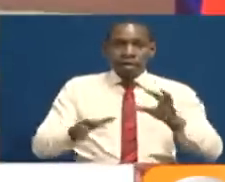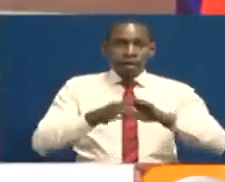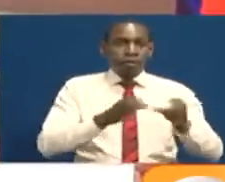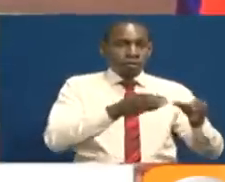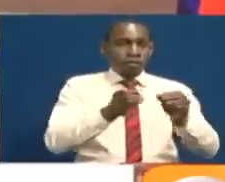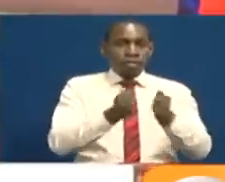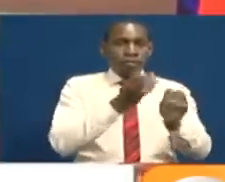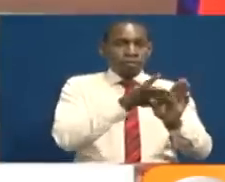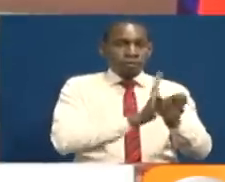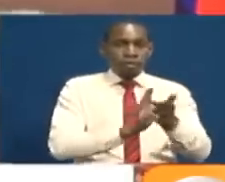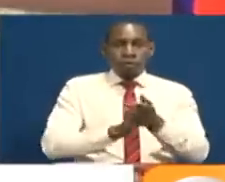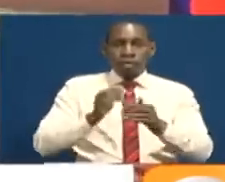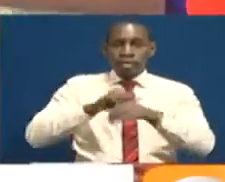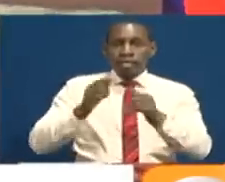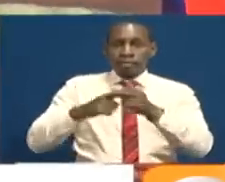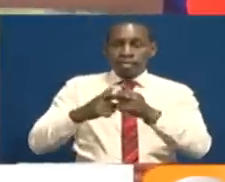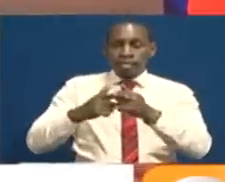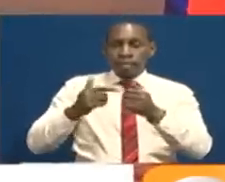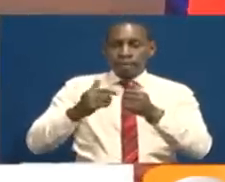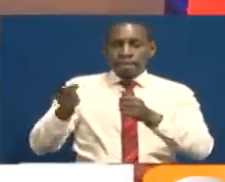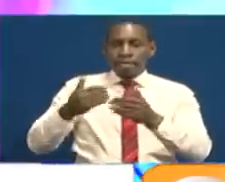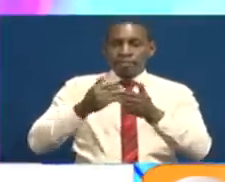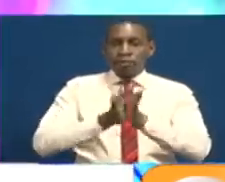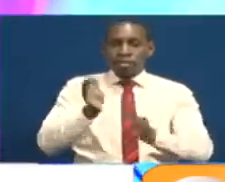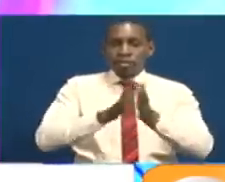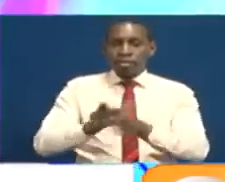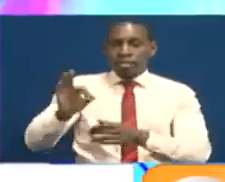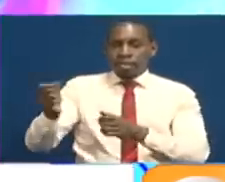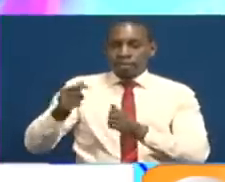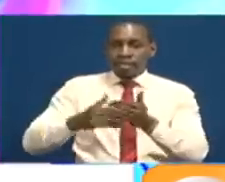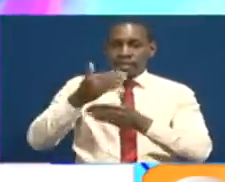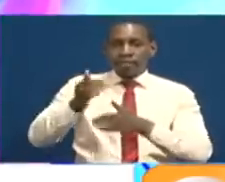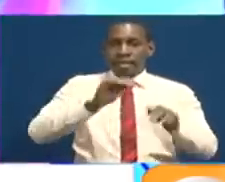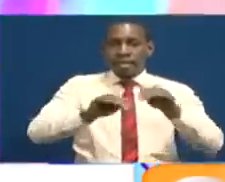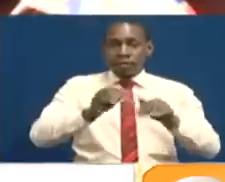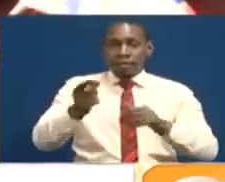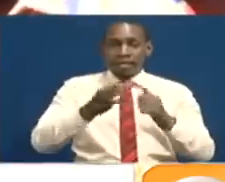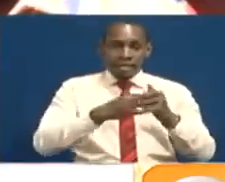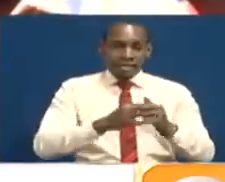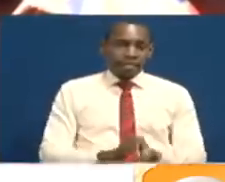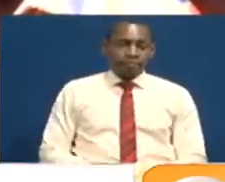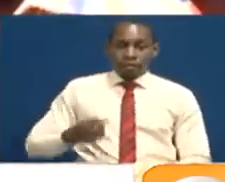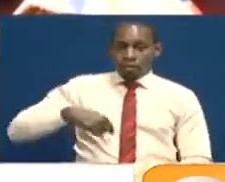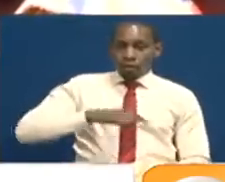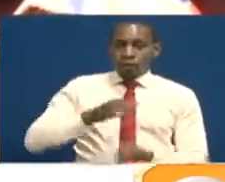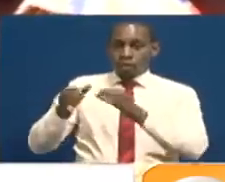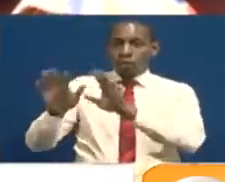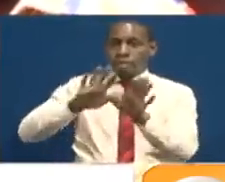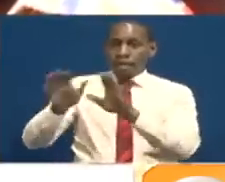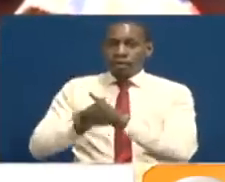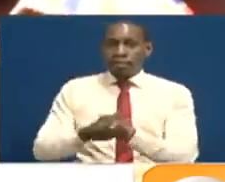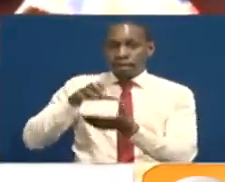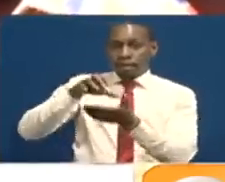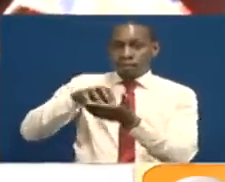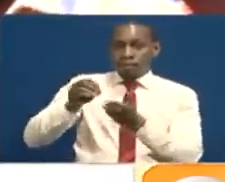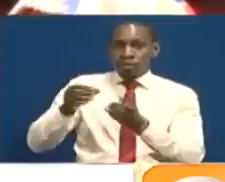tanzu kuondoka miezi sita kabla ya uchaguzi mkuu au miezi mitatu baada ya mchuano wa mwezi Agosti. As a party, we positioned